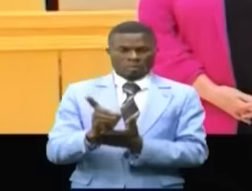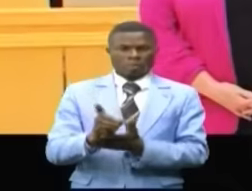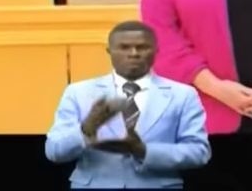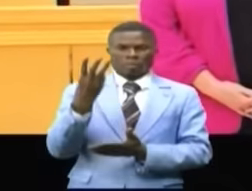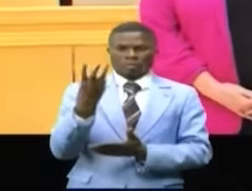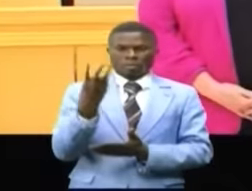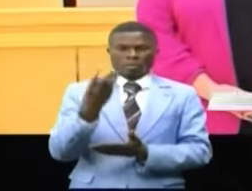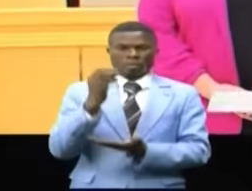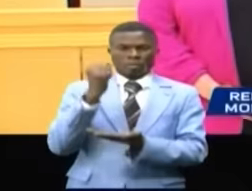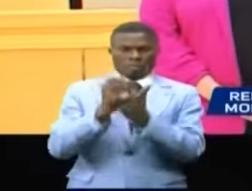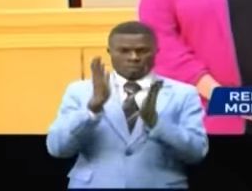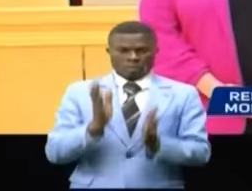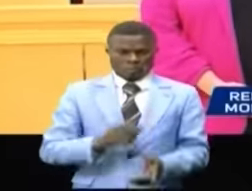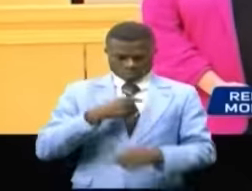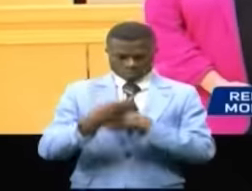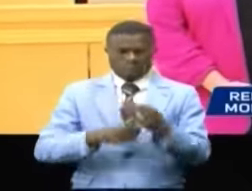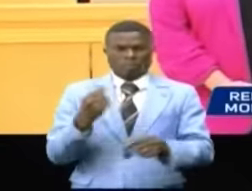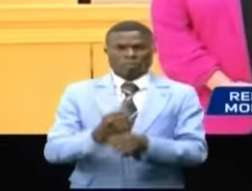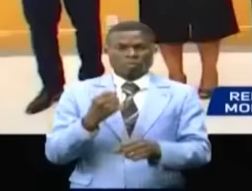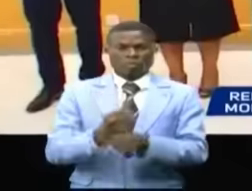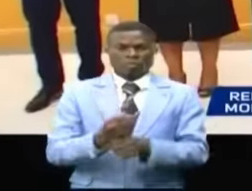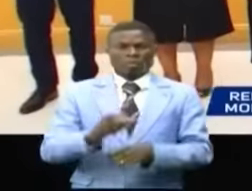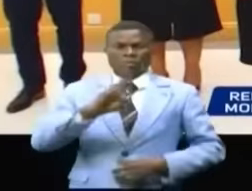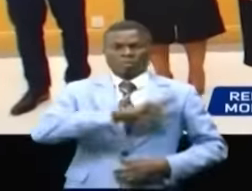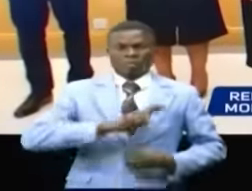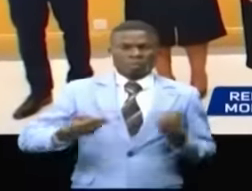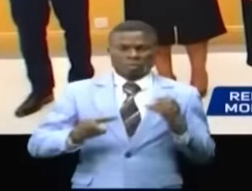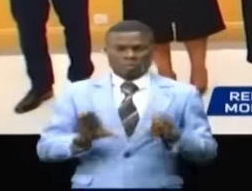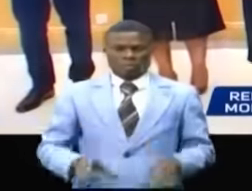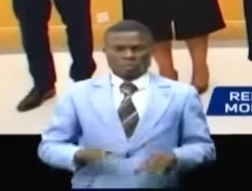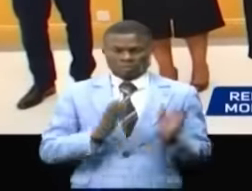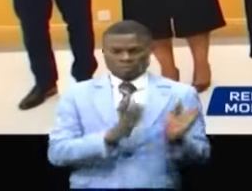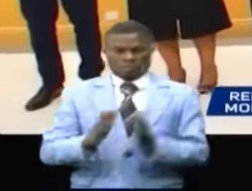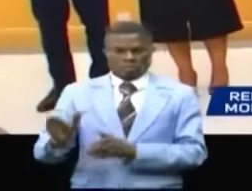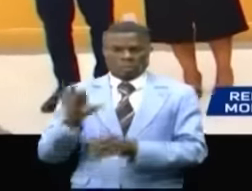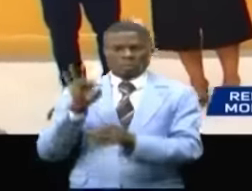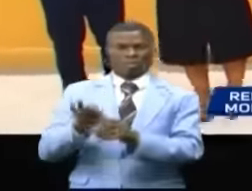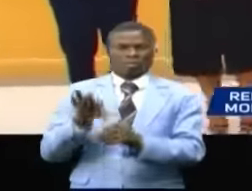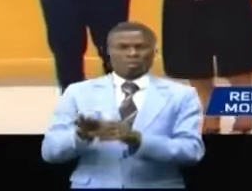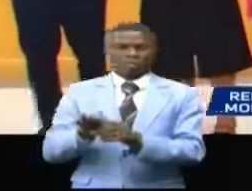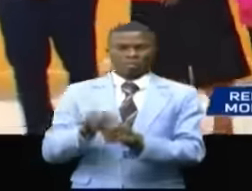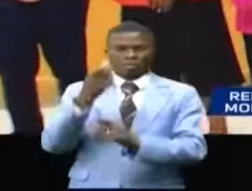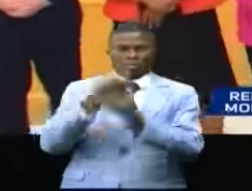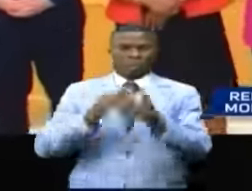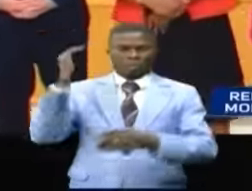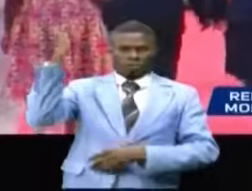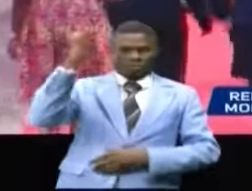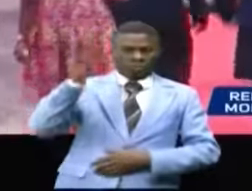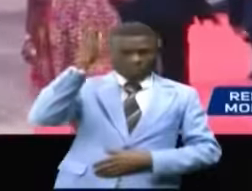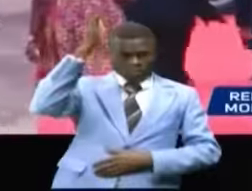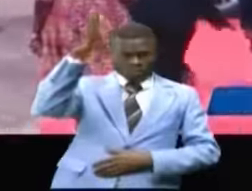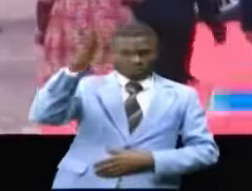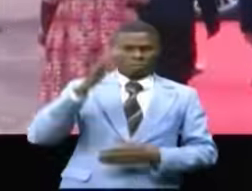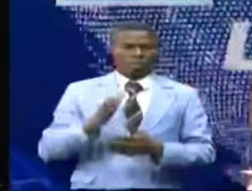diplomates prennent leurs fonctions pendant que la RDC s'apprête à aller aux élections en décembre prochain.